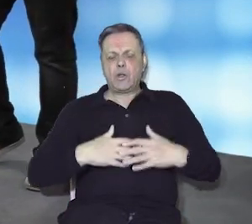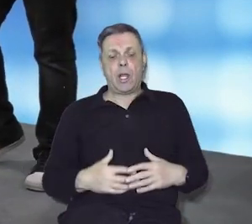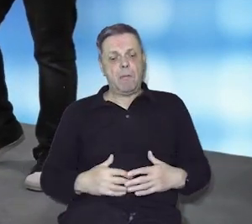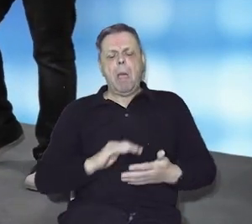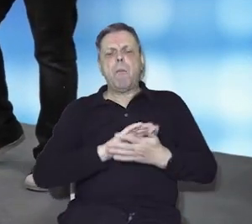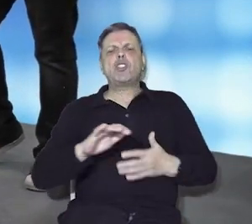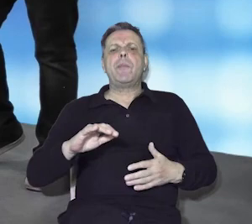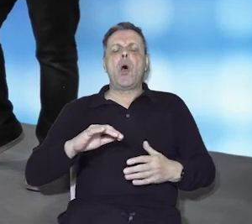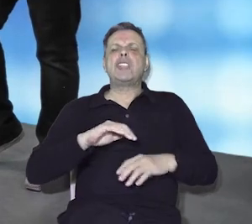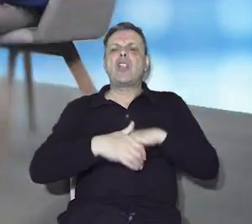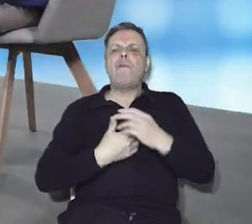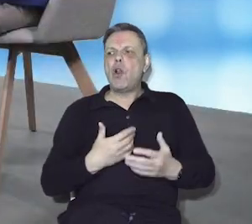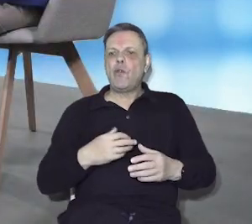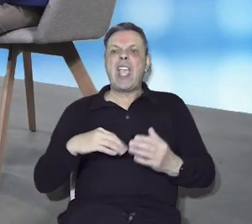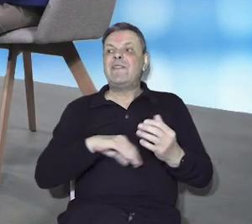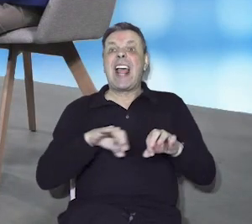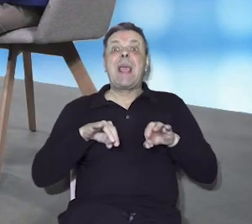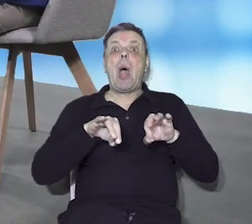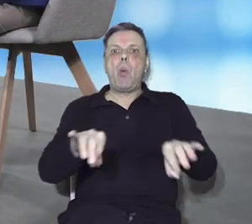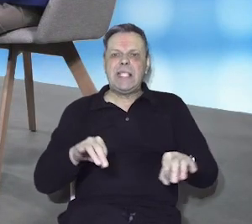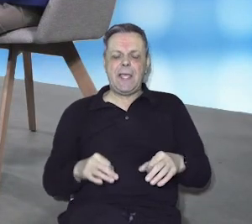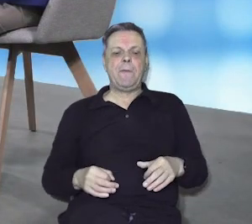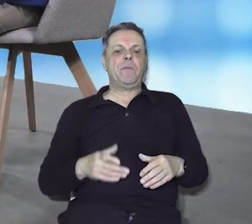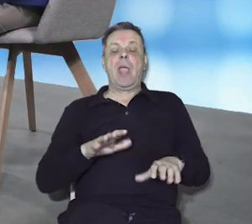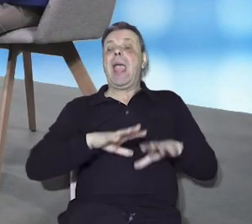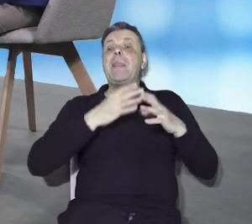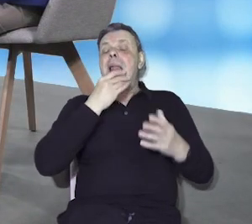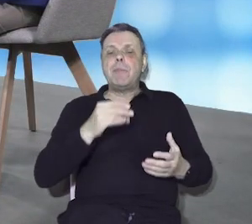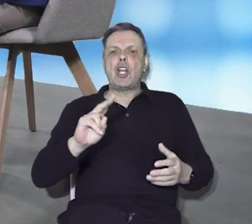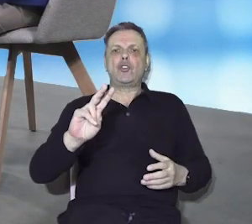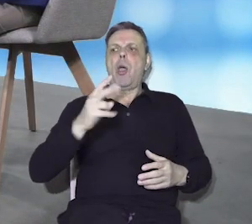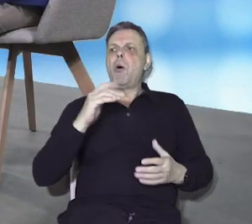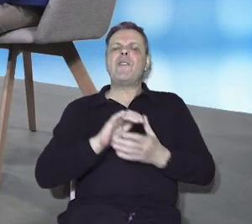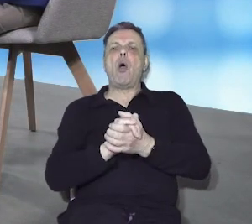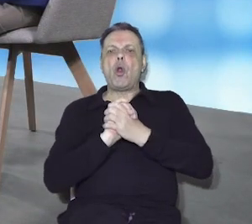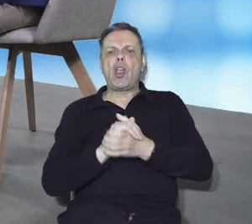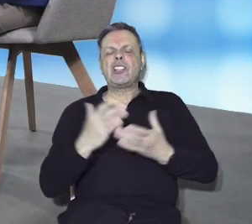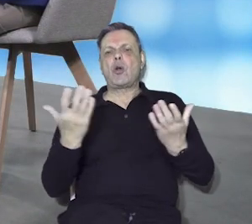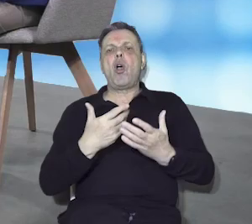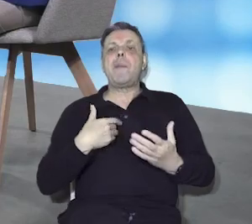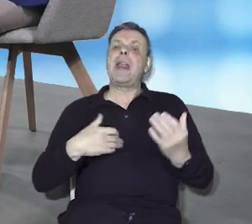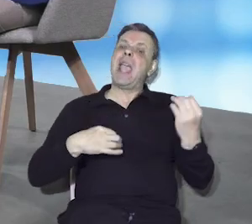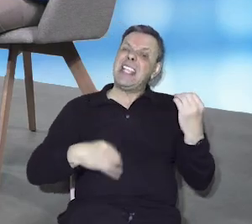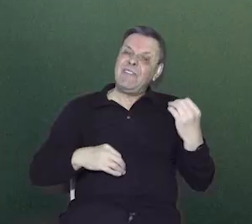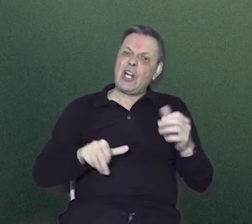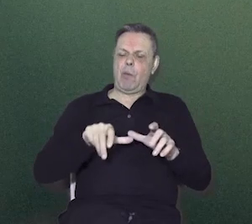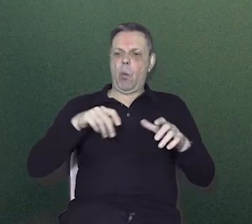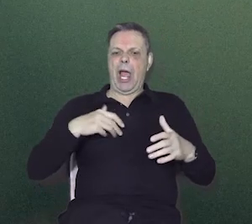na ulici pred prolaznicima. Najljepše u svemu je što je pozvao kolege s kojima nam je zasvirao u